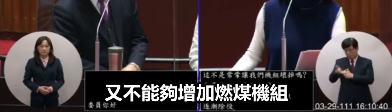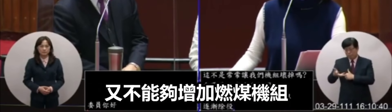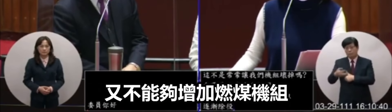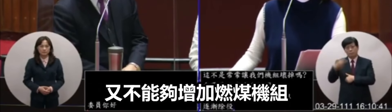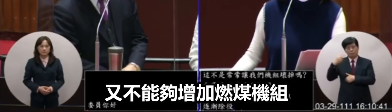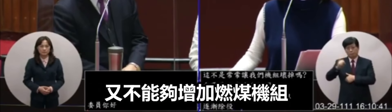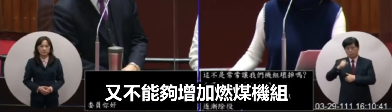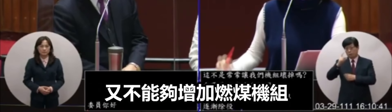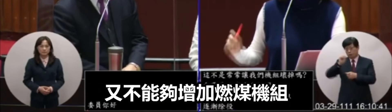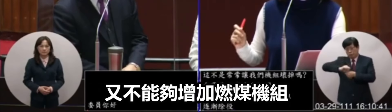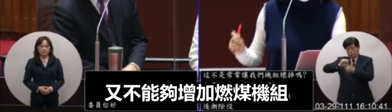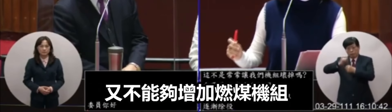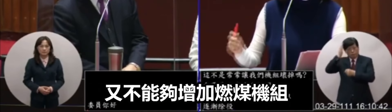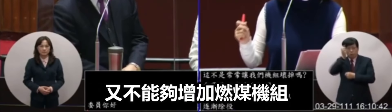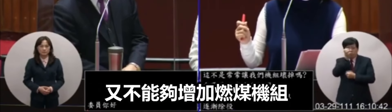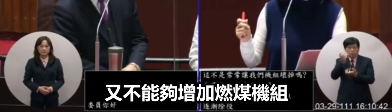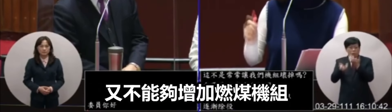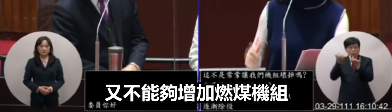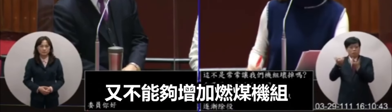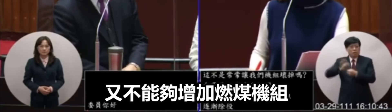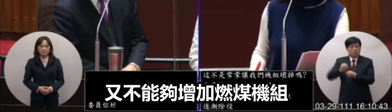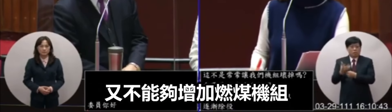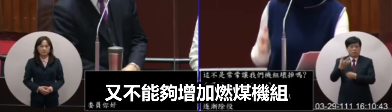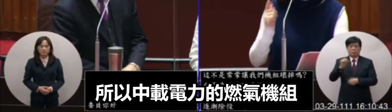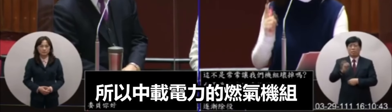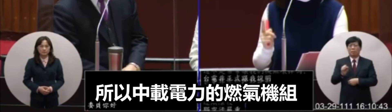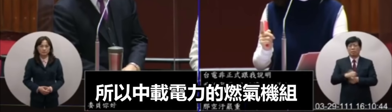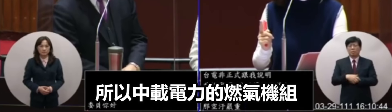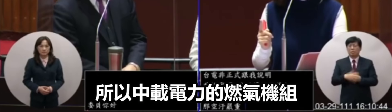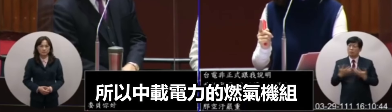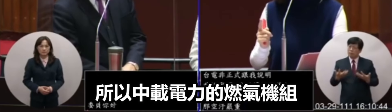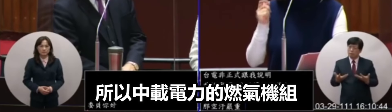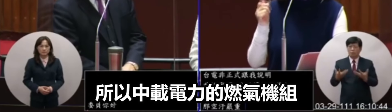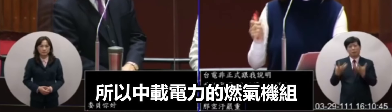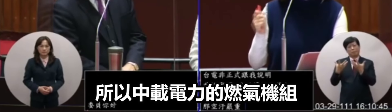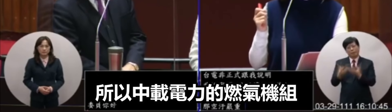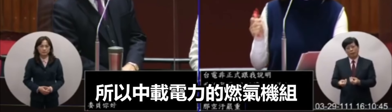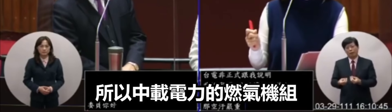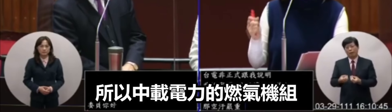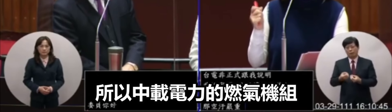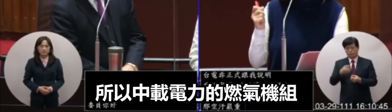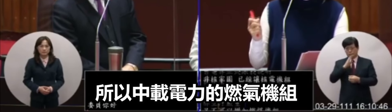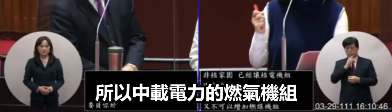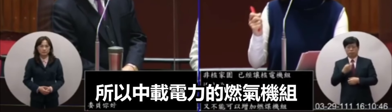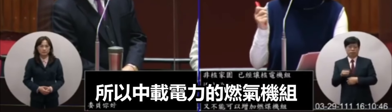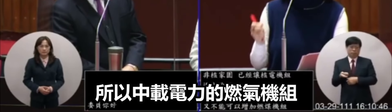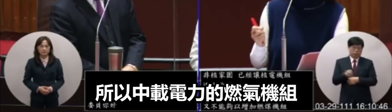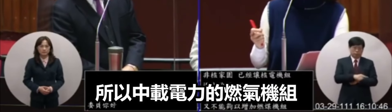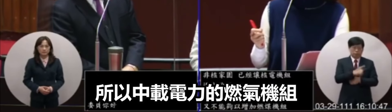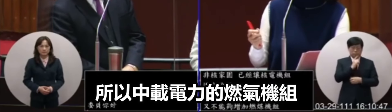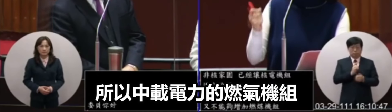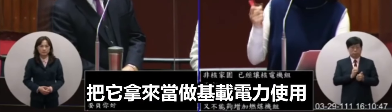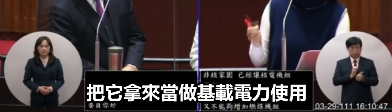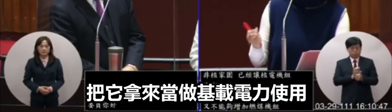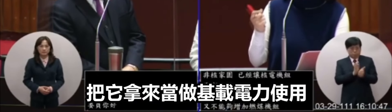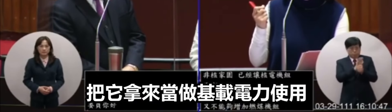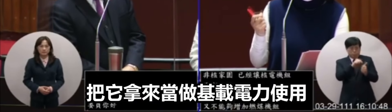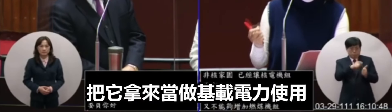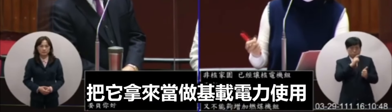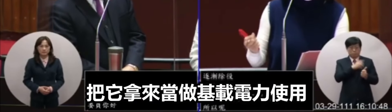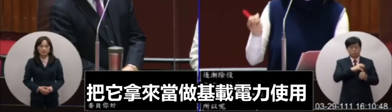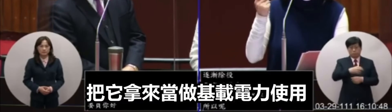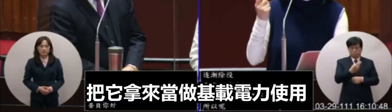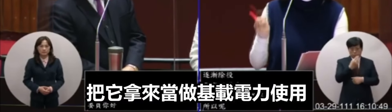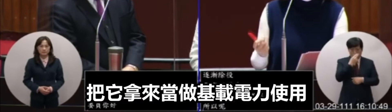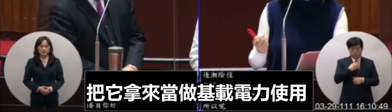不能够增加燃煤机组，所以呢中载电力的燃气机组把它